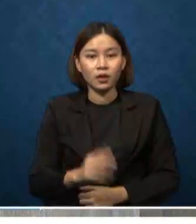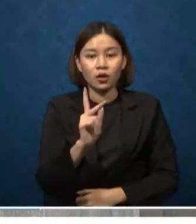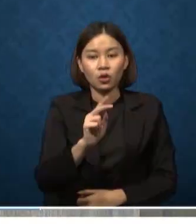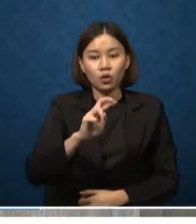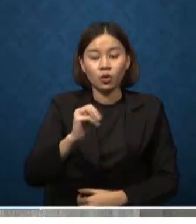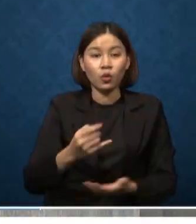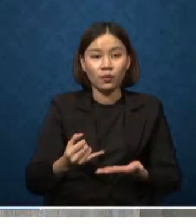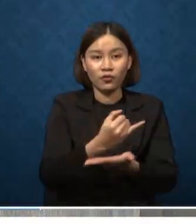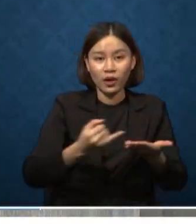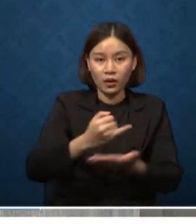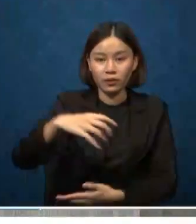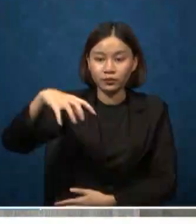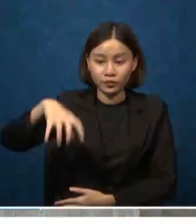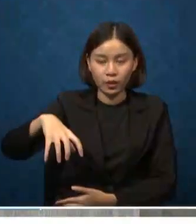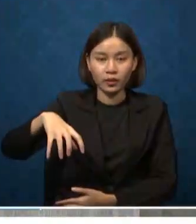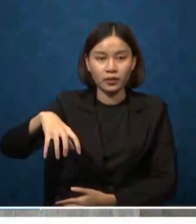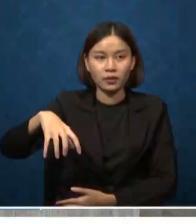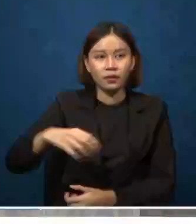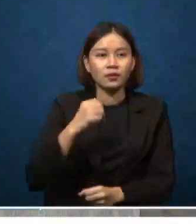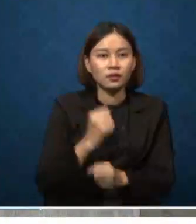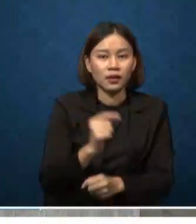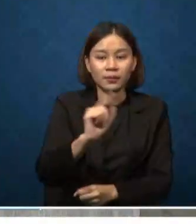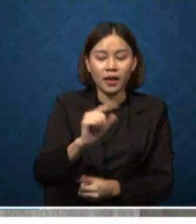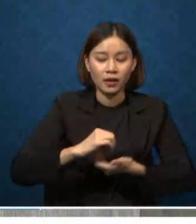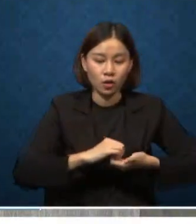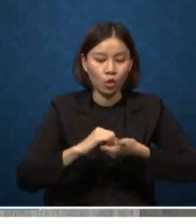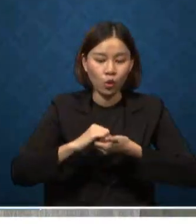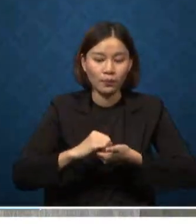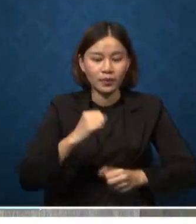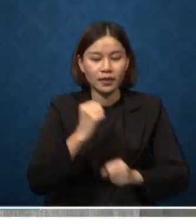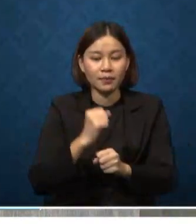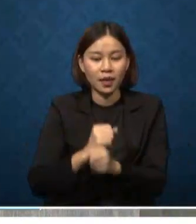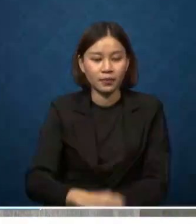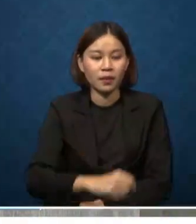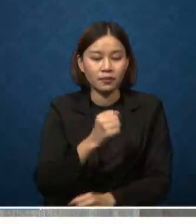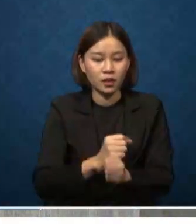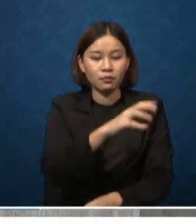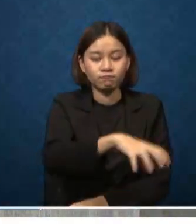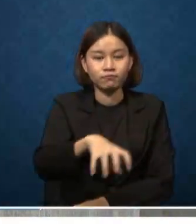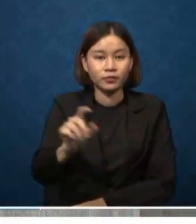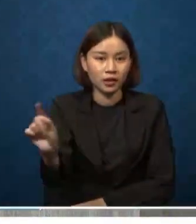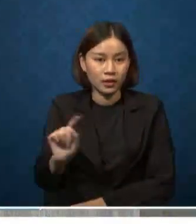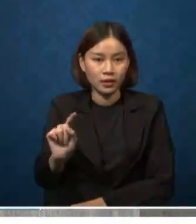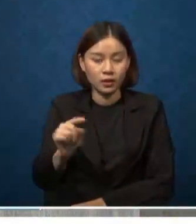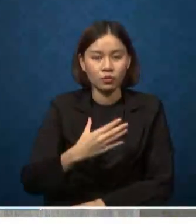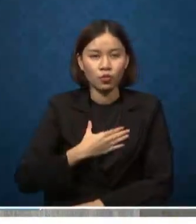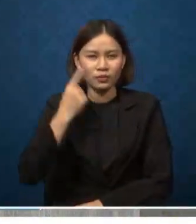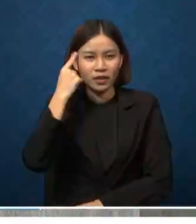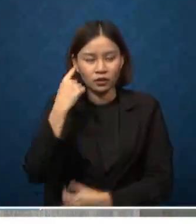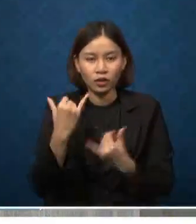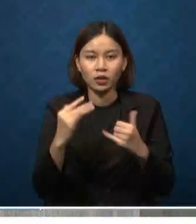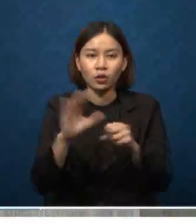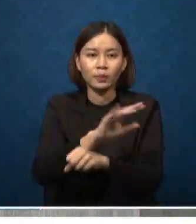ศิลปากรควรทำอะไรร่วมกับหน่วยงานอะไรผมคิดว่ายังไม่